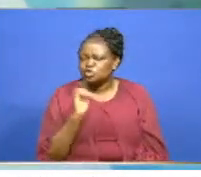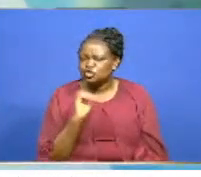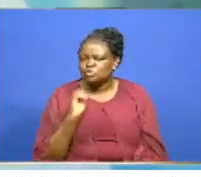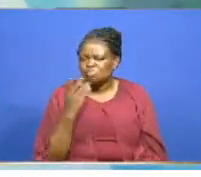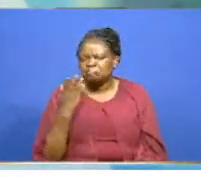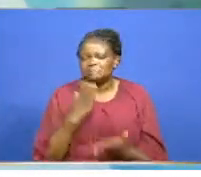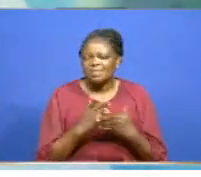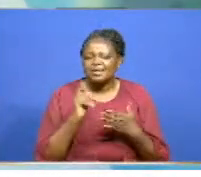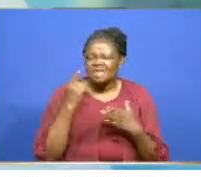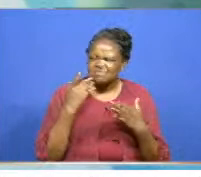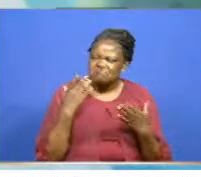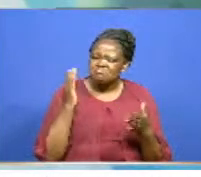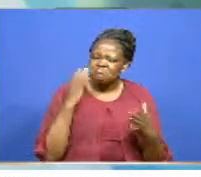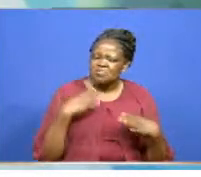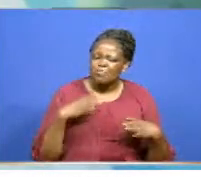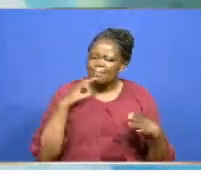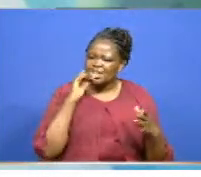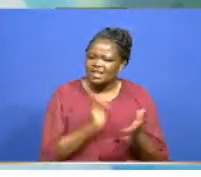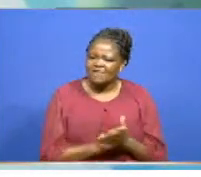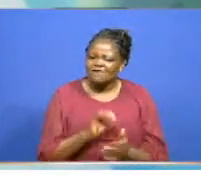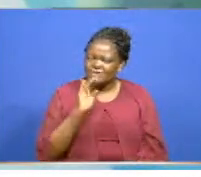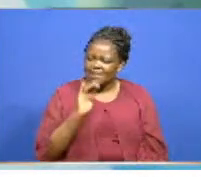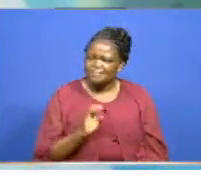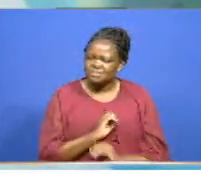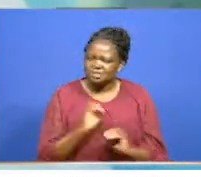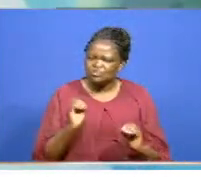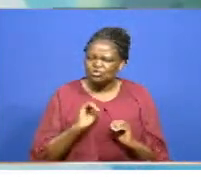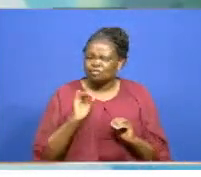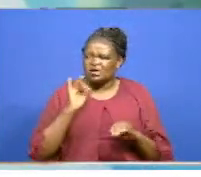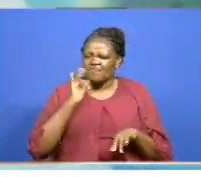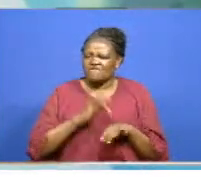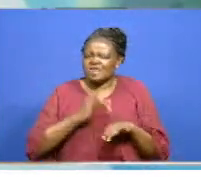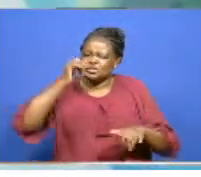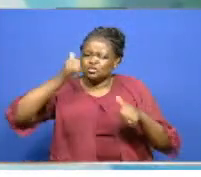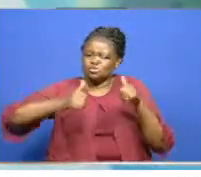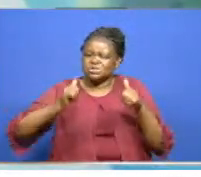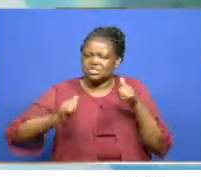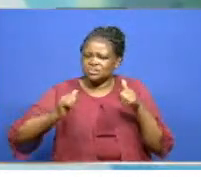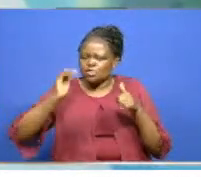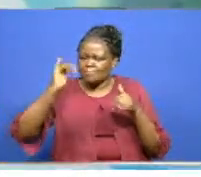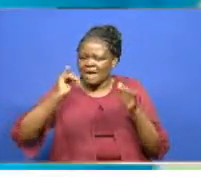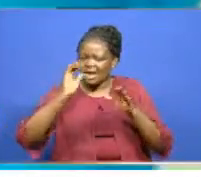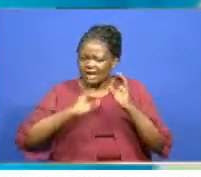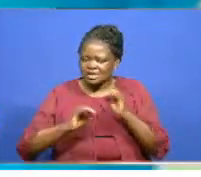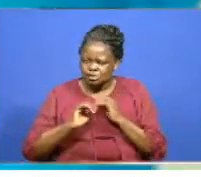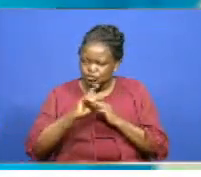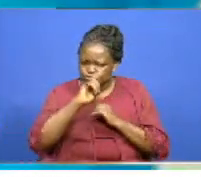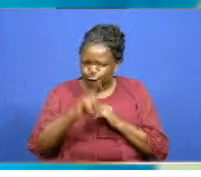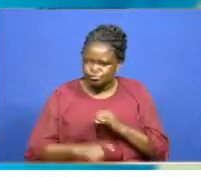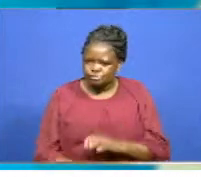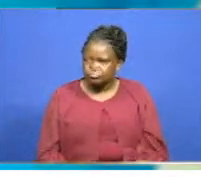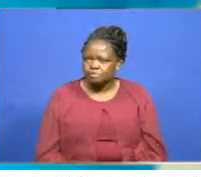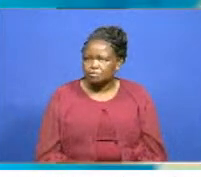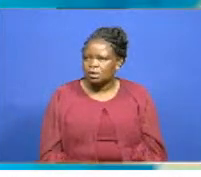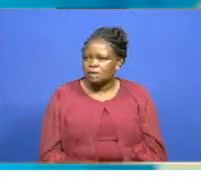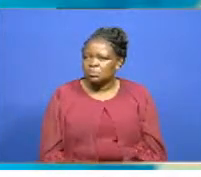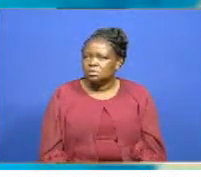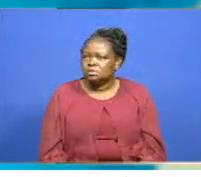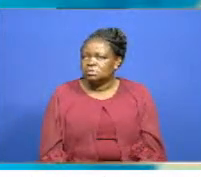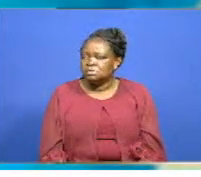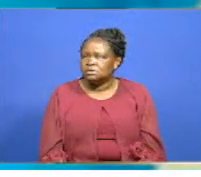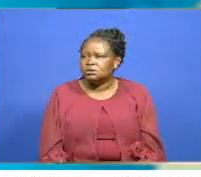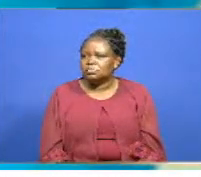kutokuwa na imani, athari inaweza kuwa ni ipi katika mfumo mzima wa uchaguzi wa mdogo? Unajua swala